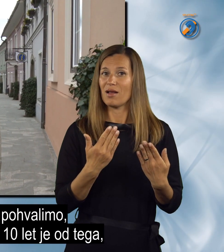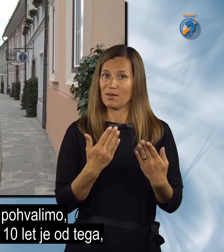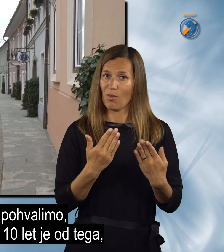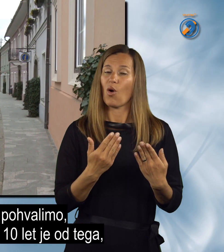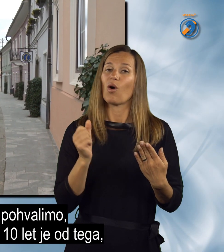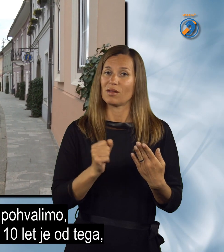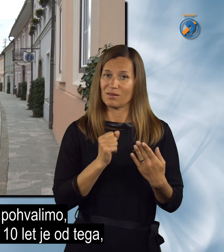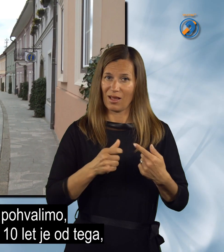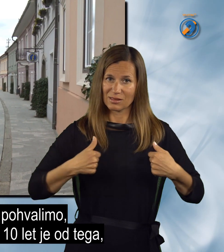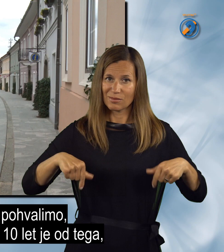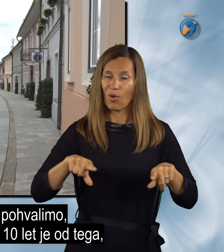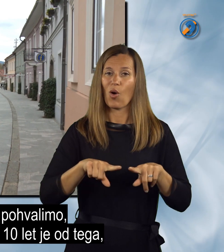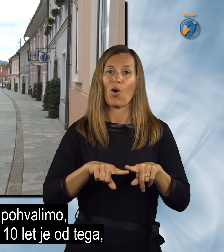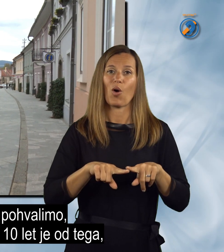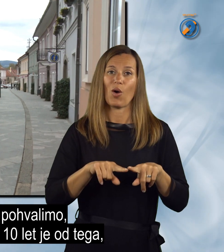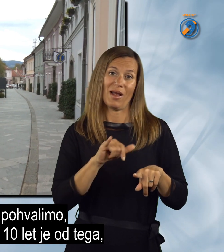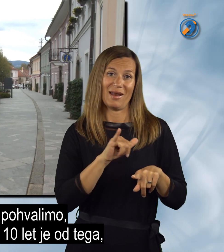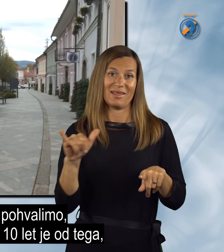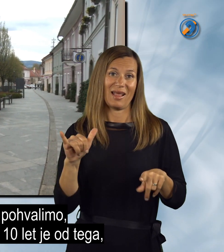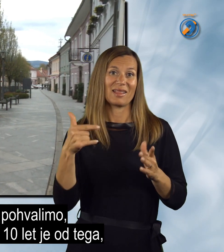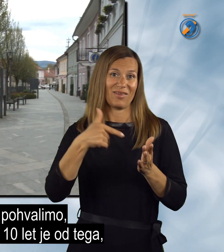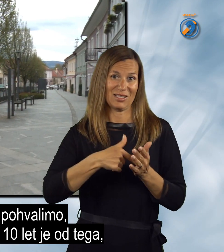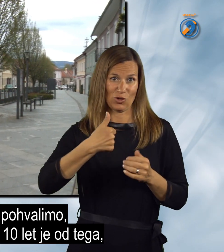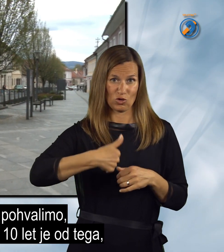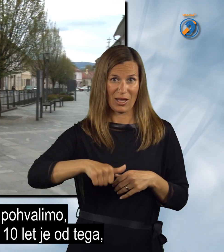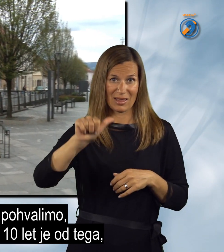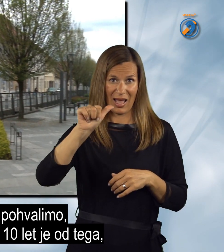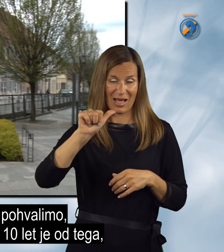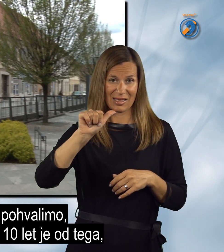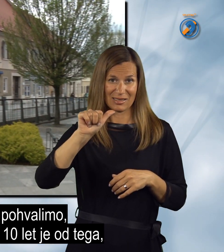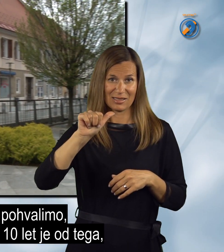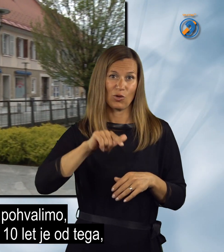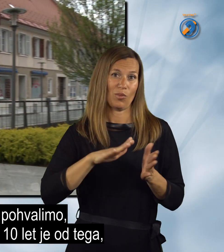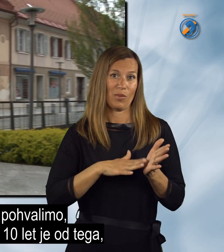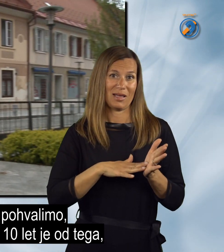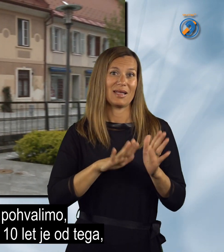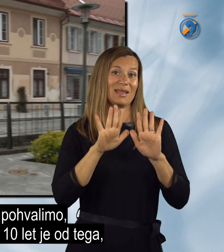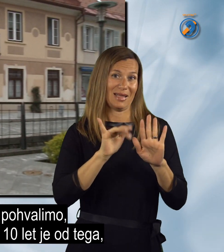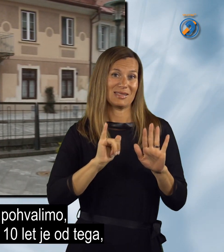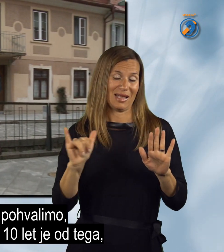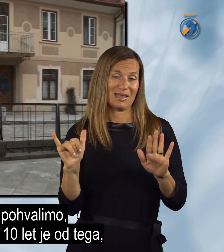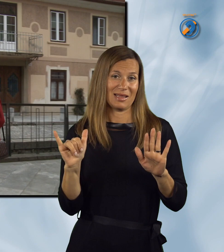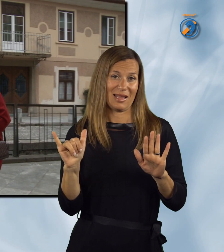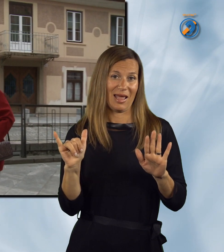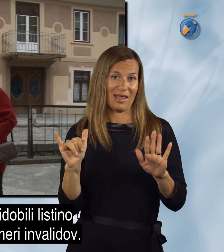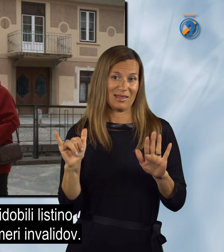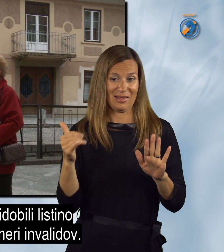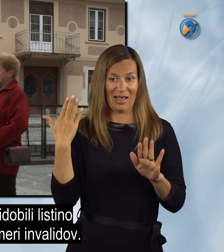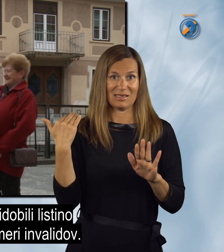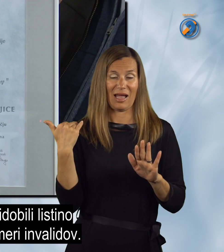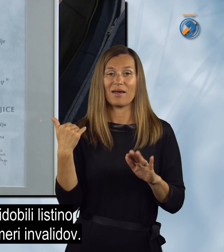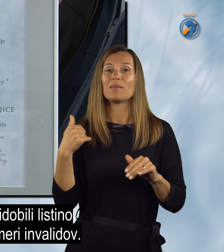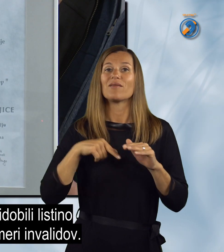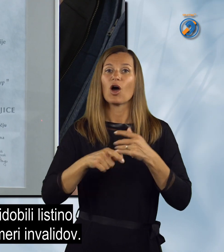pohvalimo, da smo leta 2011, torej 10 let je od tega,